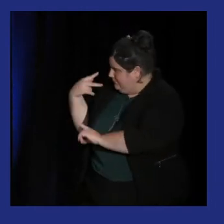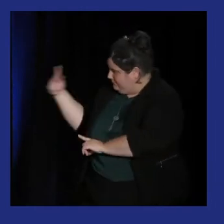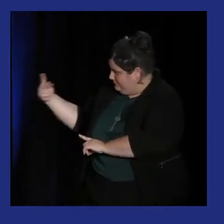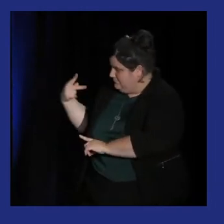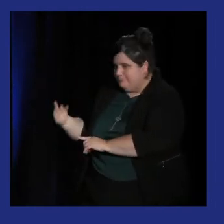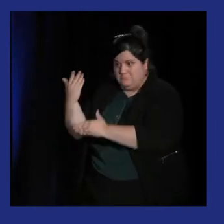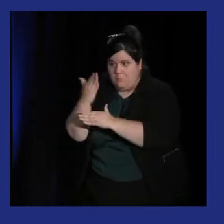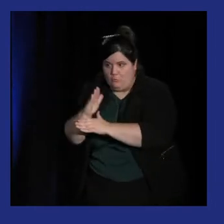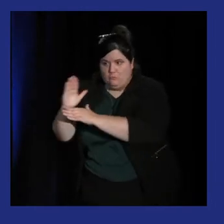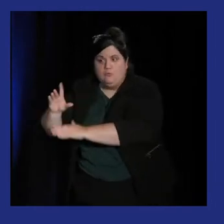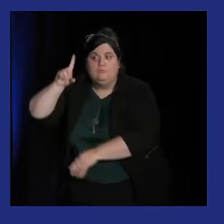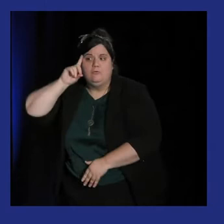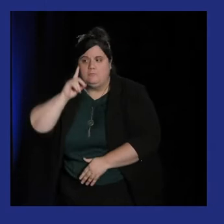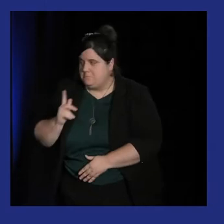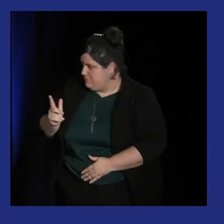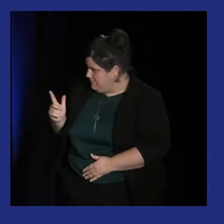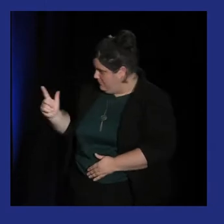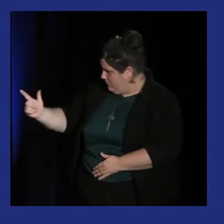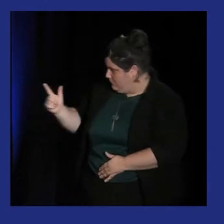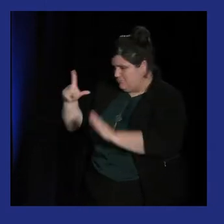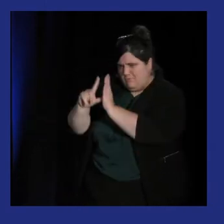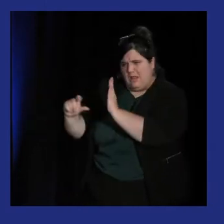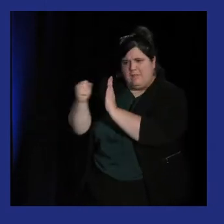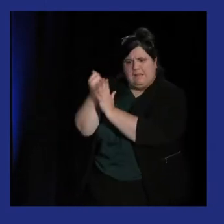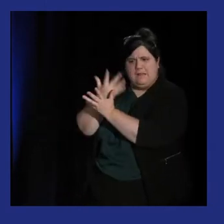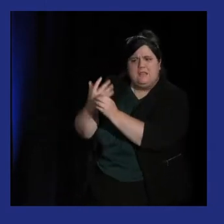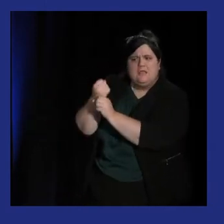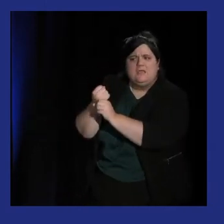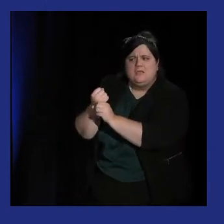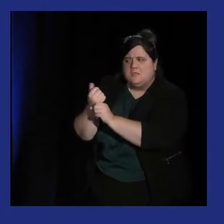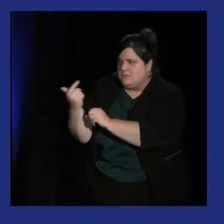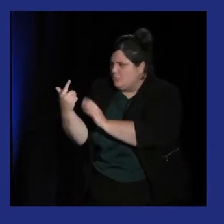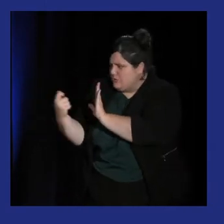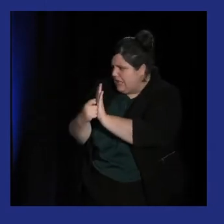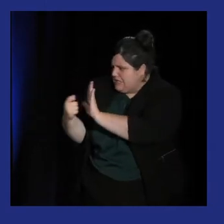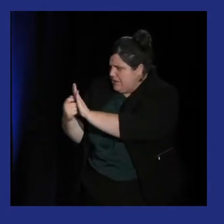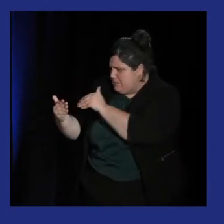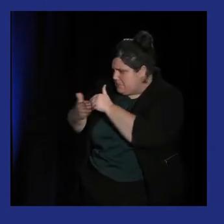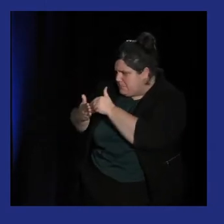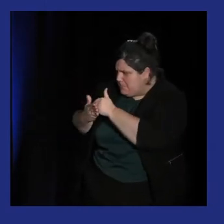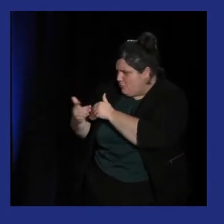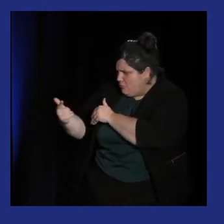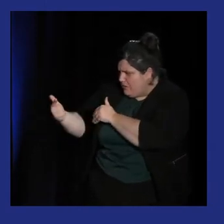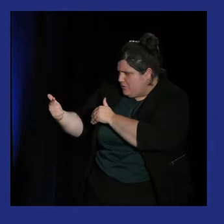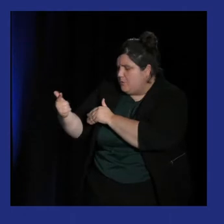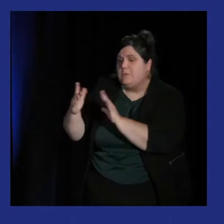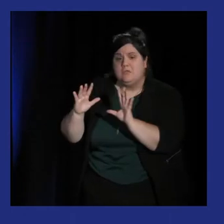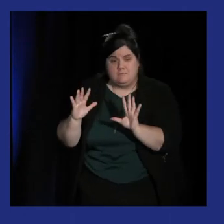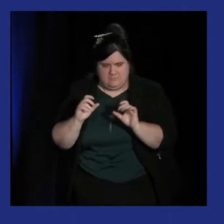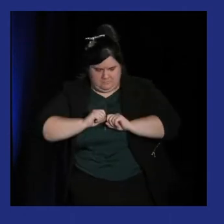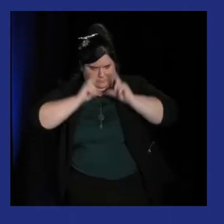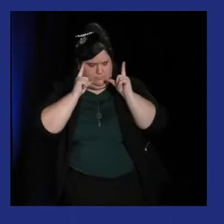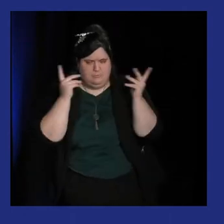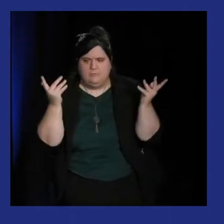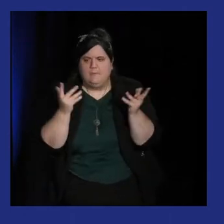vous avez tous les deux démarrez vos premiers labels à peu près en même temps et ce qui est étonnant